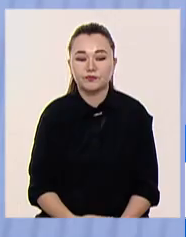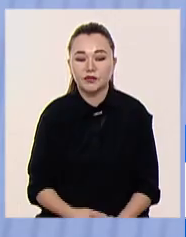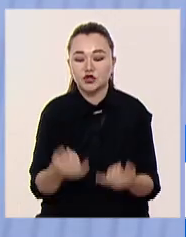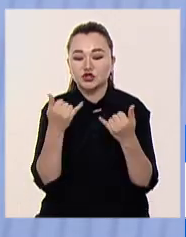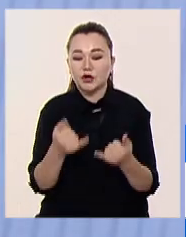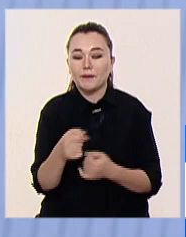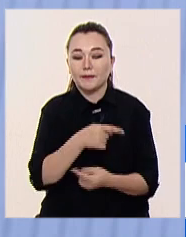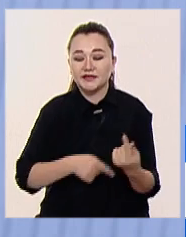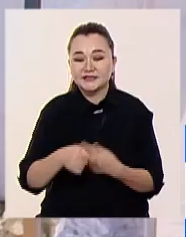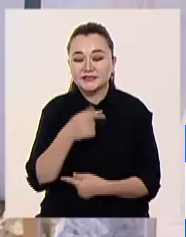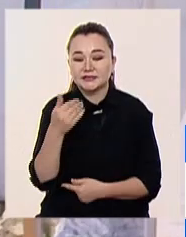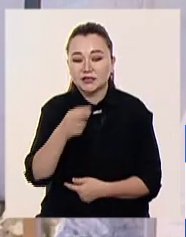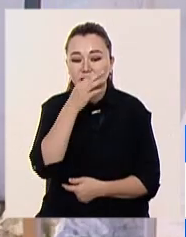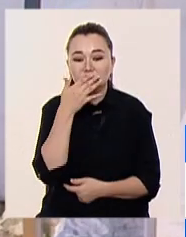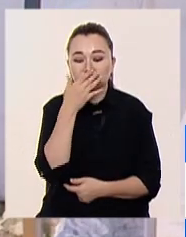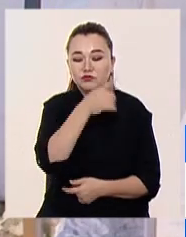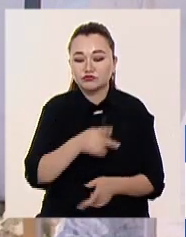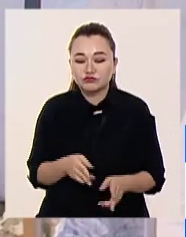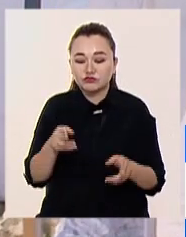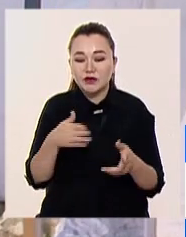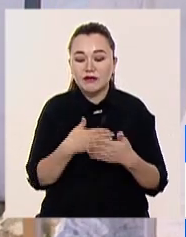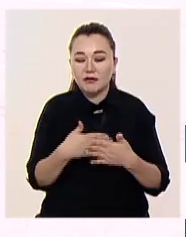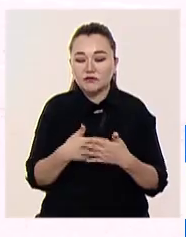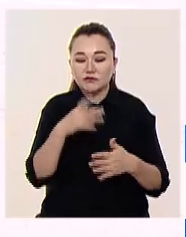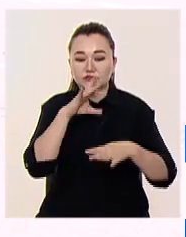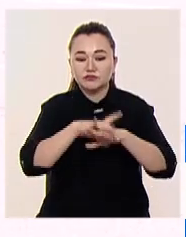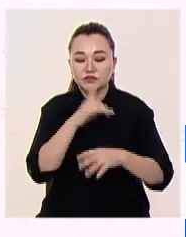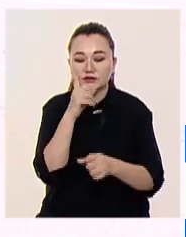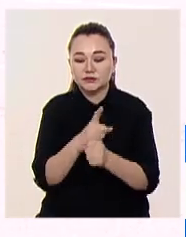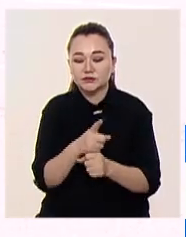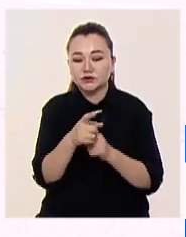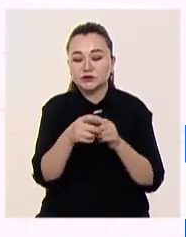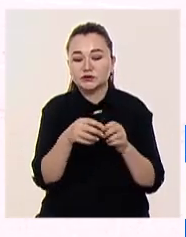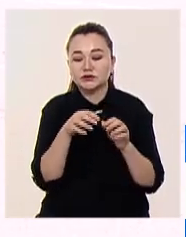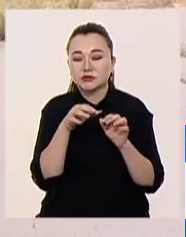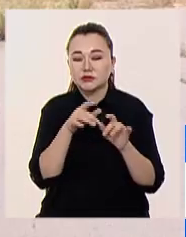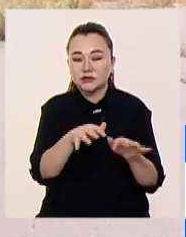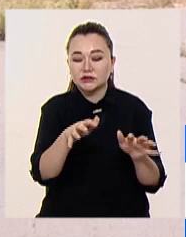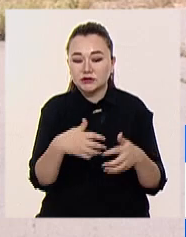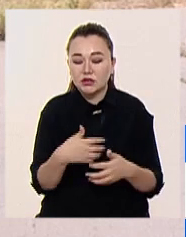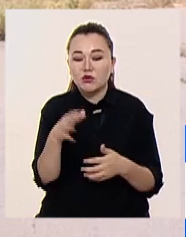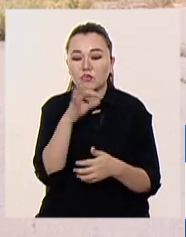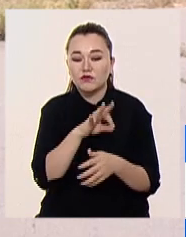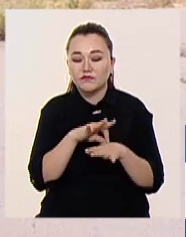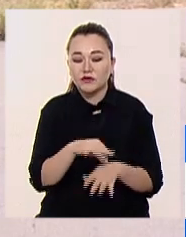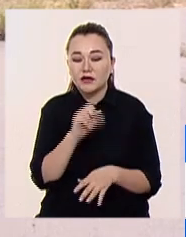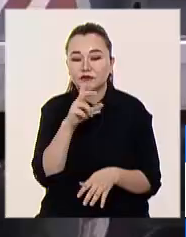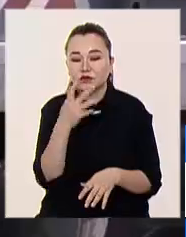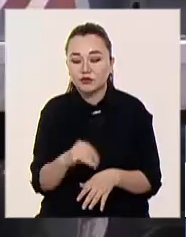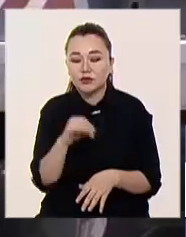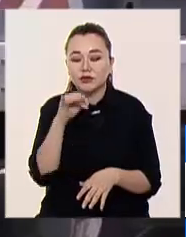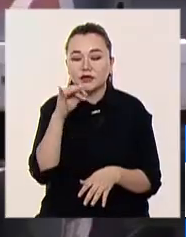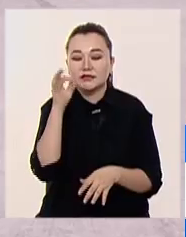Қазір бизнесменнің елдегі және шетелдегі қылмыстық активтерін анықтау, тыйым салу, тәркілеу жұмыстары жүріп жатыр. Еске сала кетсек, Анатолий Балушкин